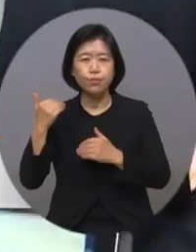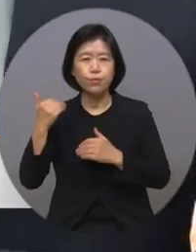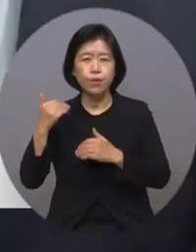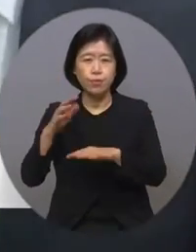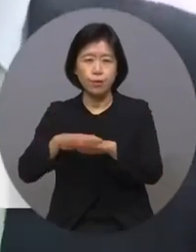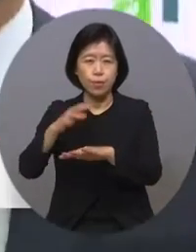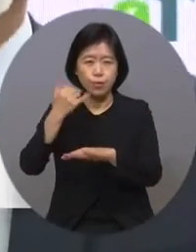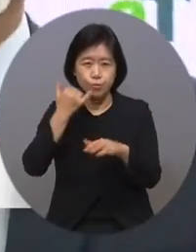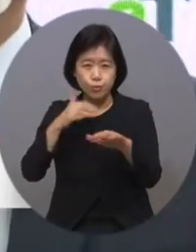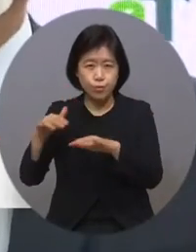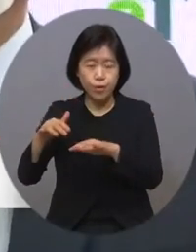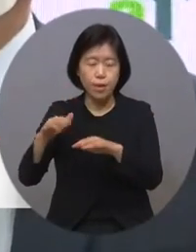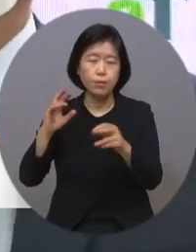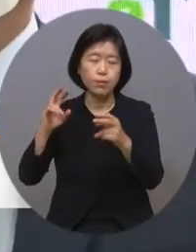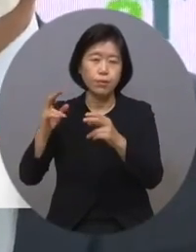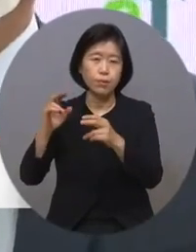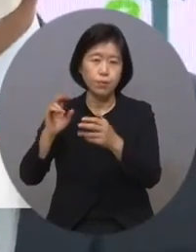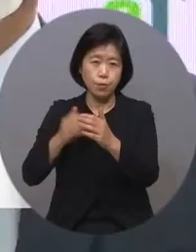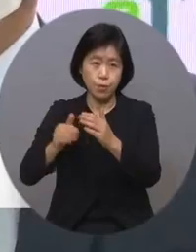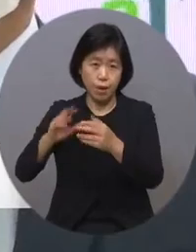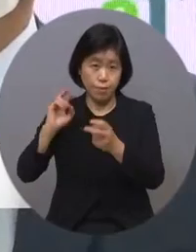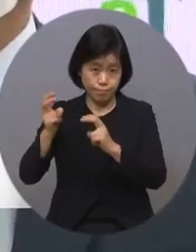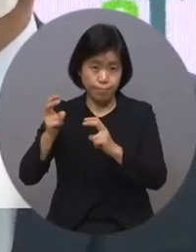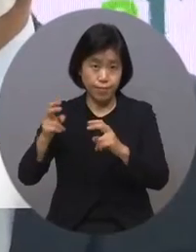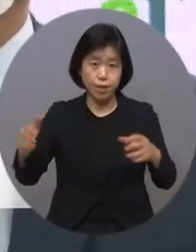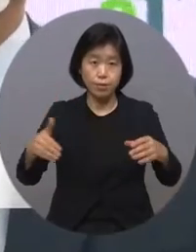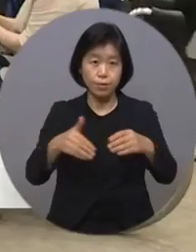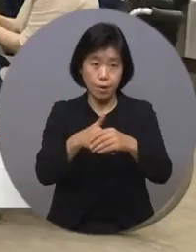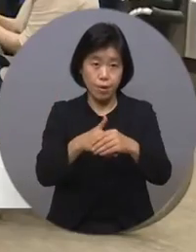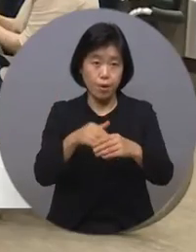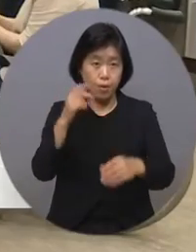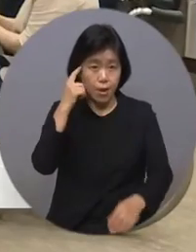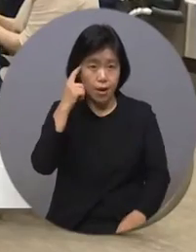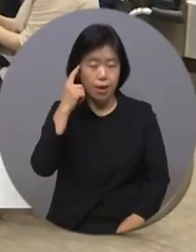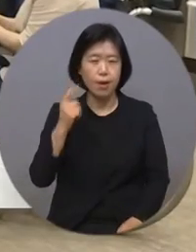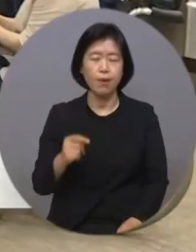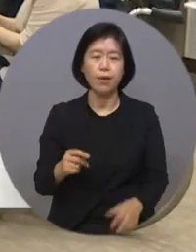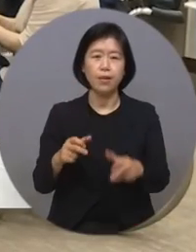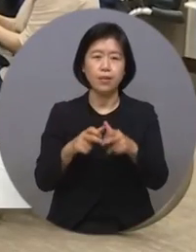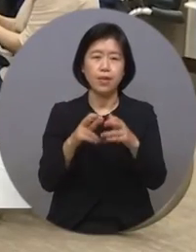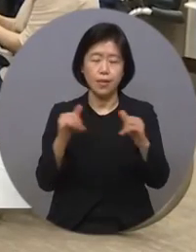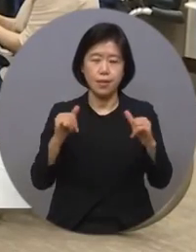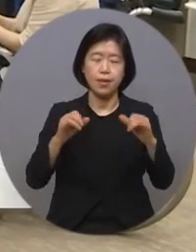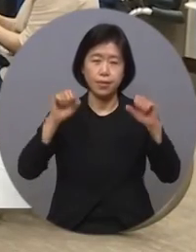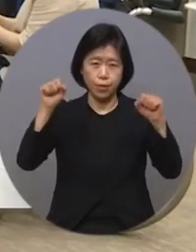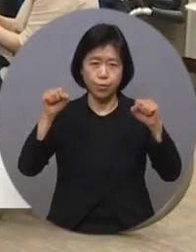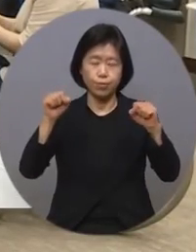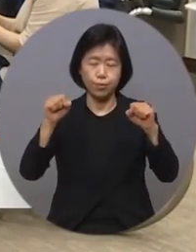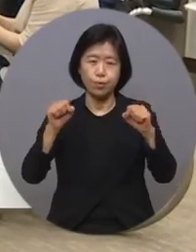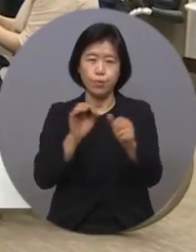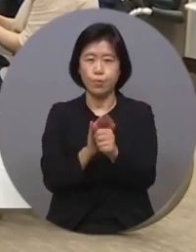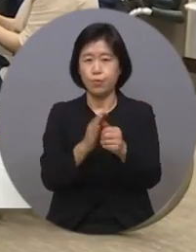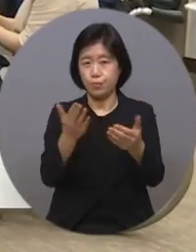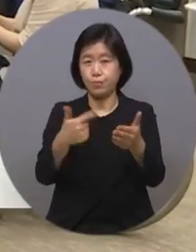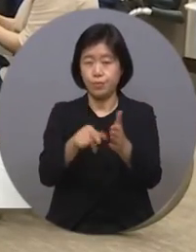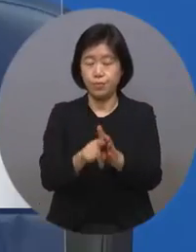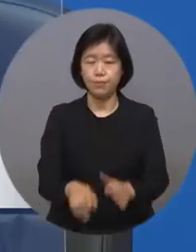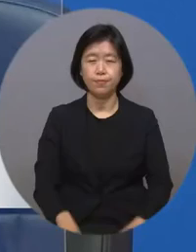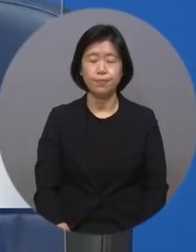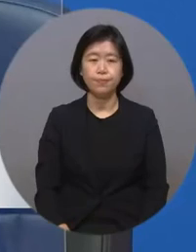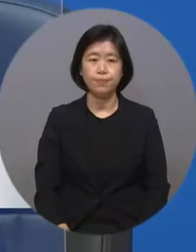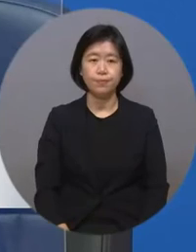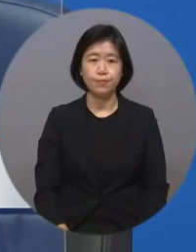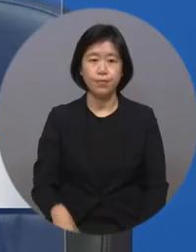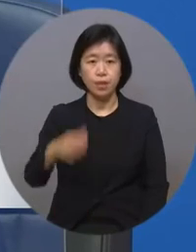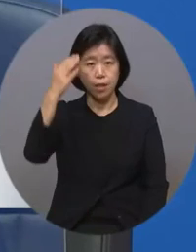한국농수산식품유통공사가 지역 장애인 체육 발전과 생활 안정을 위해 장애인 체육선수 취업을 적극적으로 지원하고 있습니다.